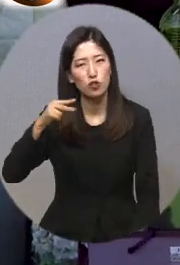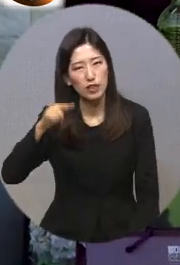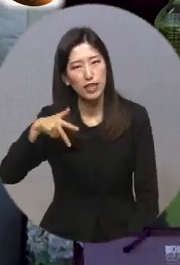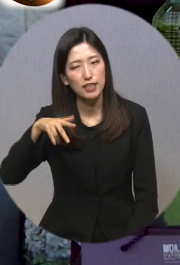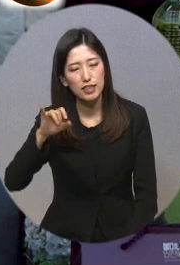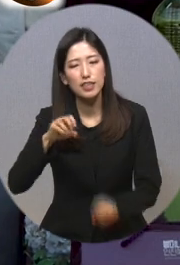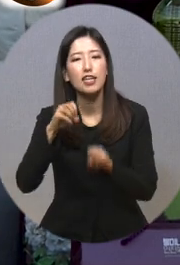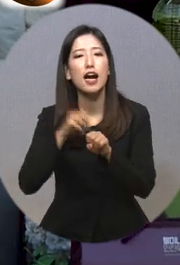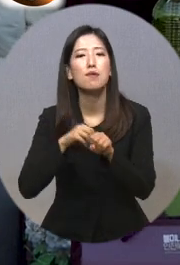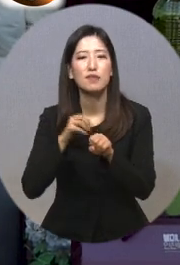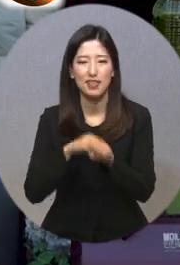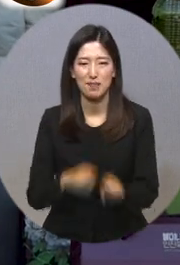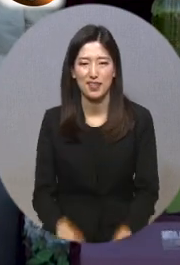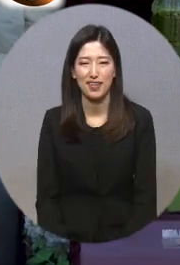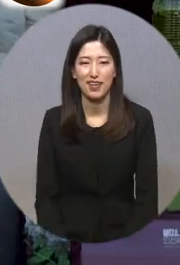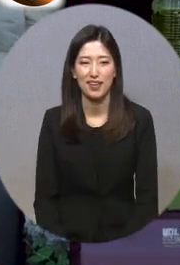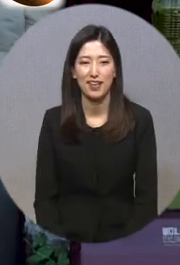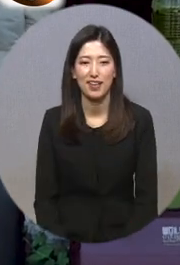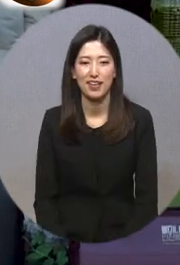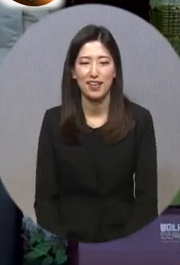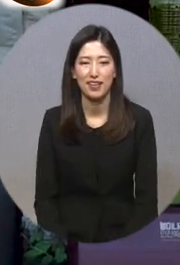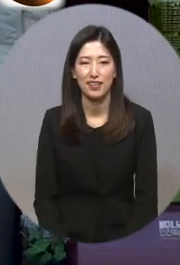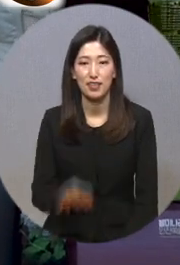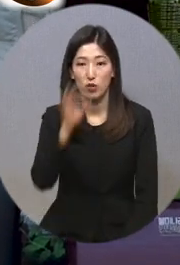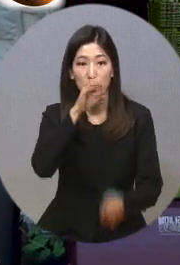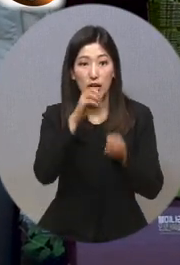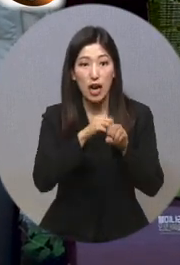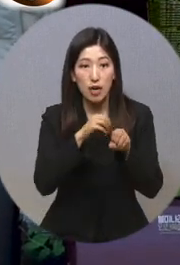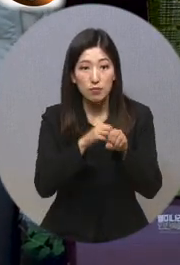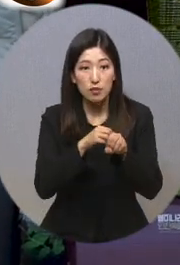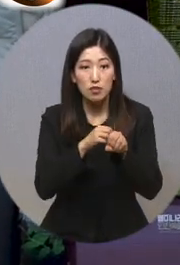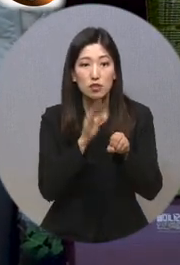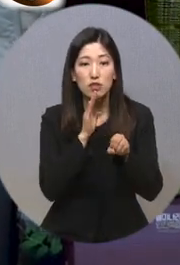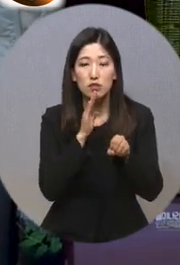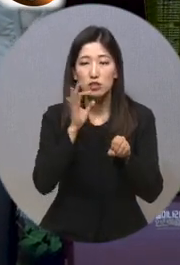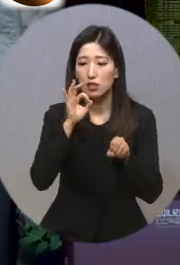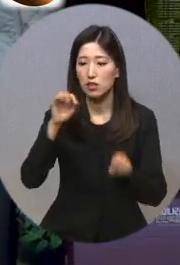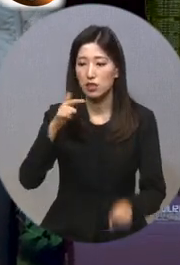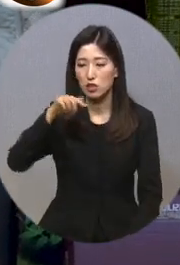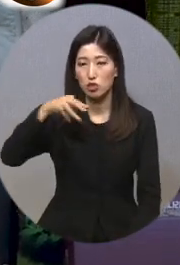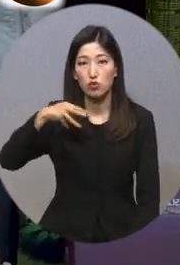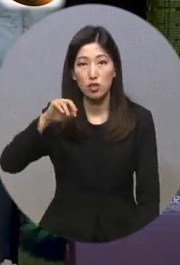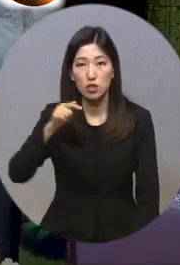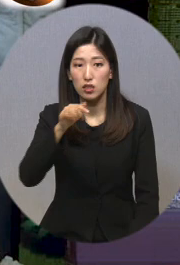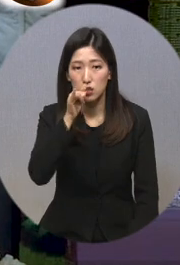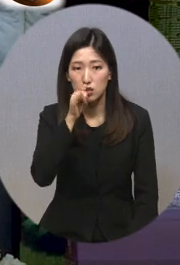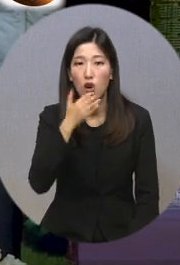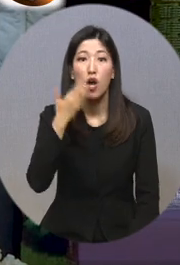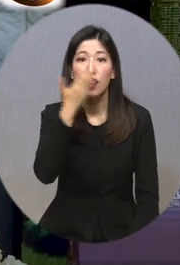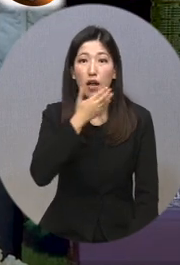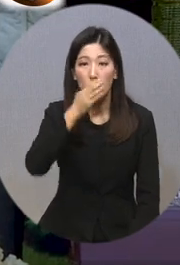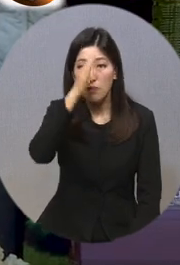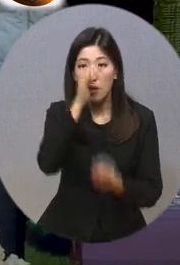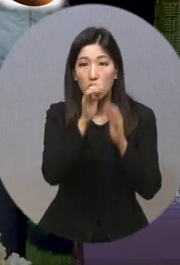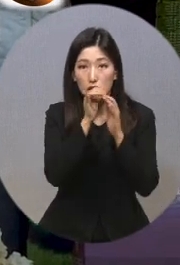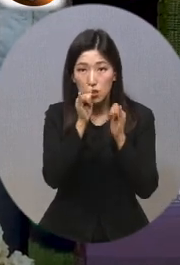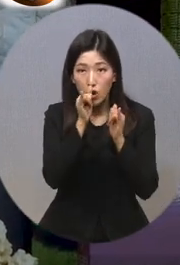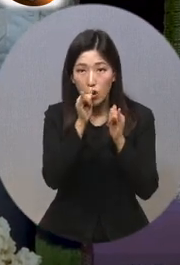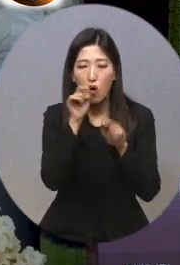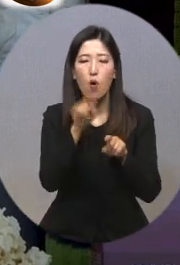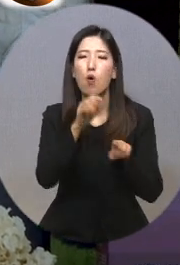네. 그래서 뚱딴지구나. 그래서 이제 돼지 감자는 천연 인슐린이 들어있어가지고 당뇨 있는 사람들한테는 첫째